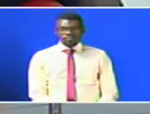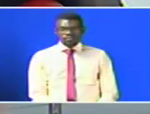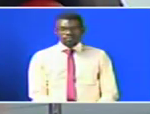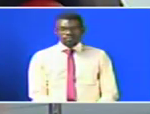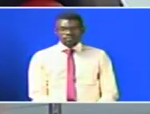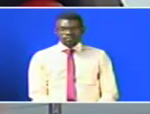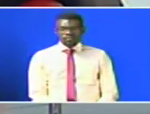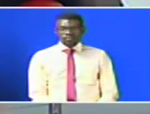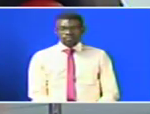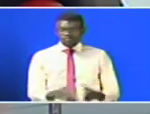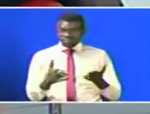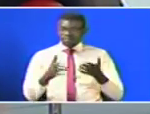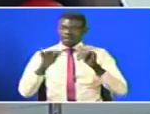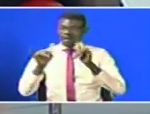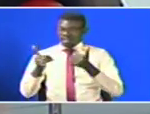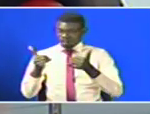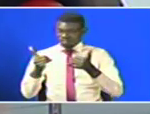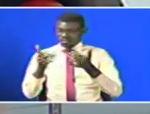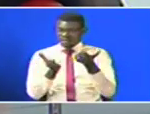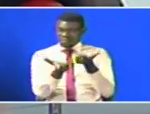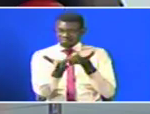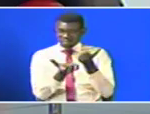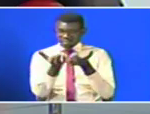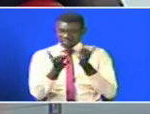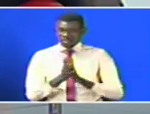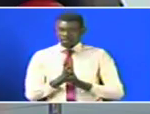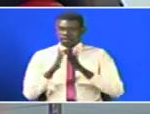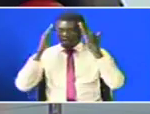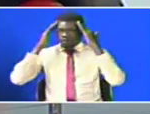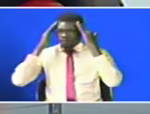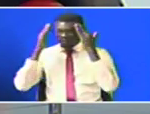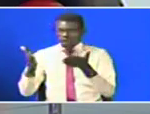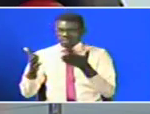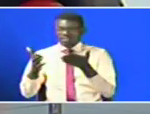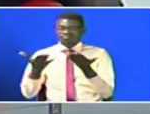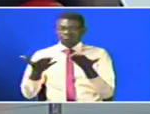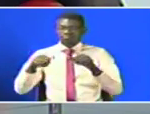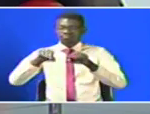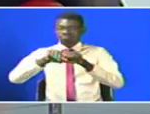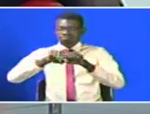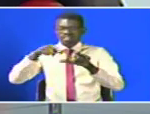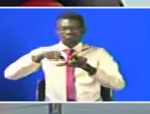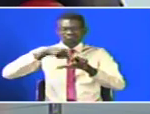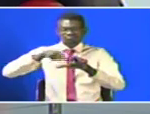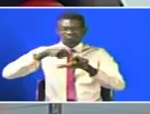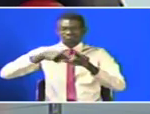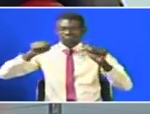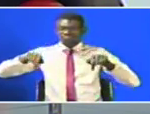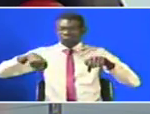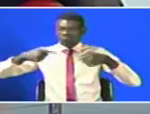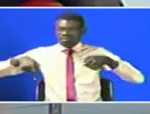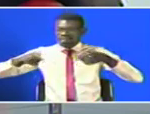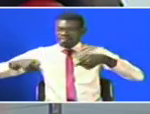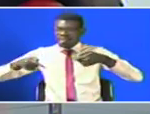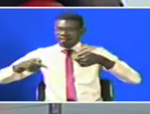Naam, kwenye makala yetu ya Bongo la Biashara hii leo tunaangazia chimbuko la viatu vya magurudumu maarufu Akala